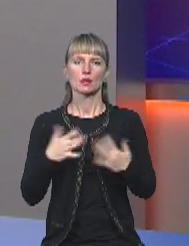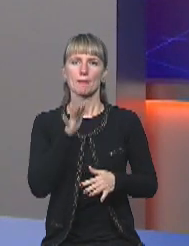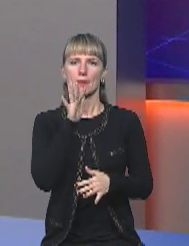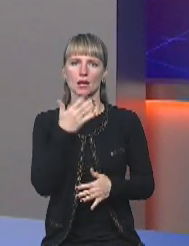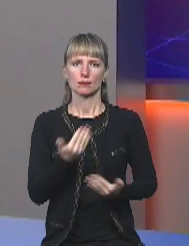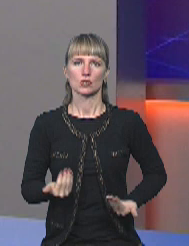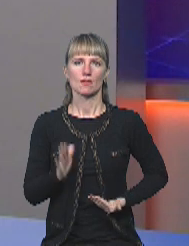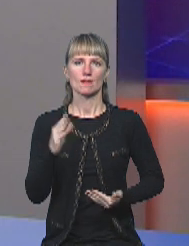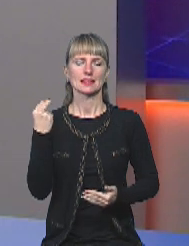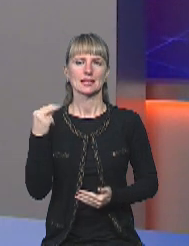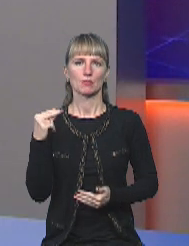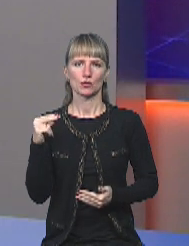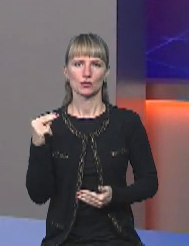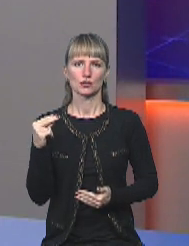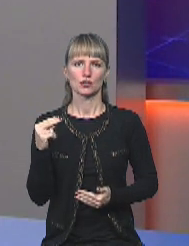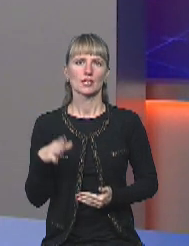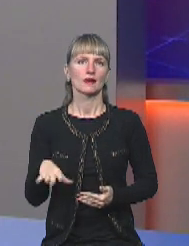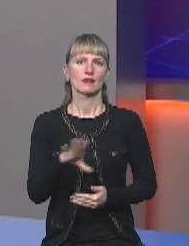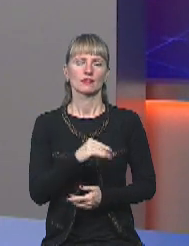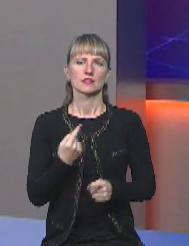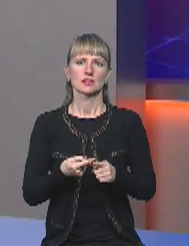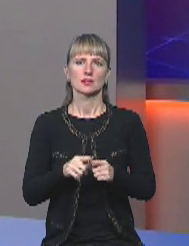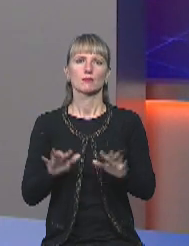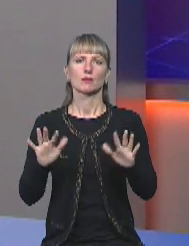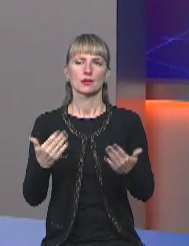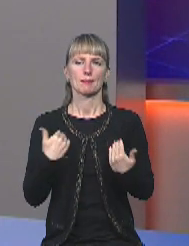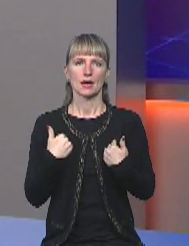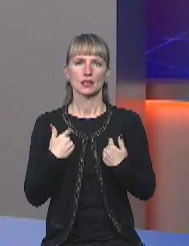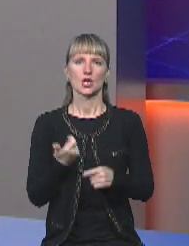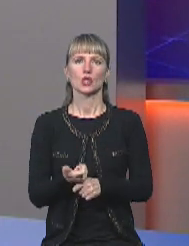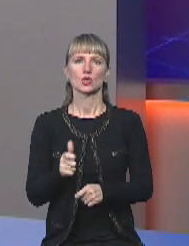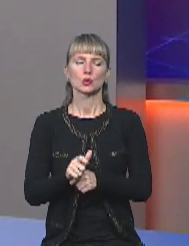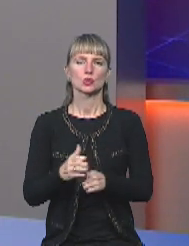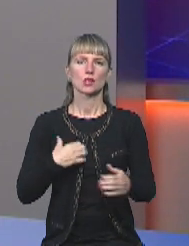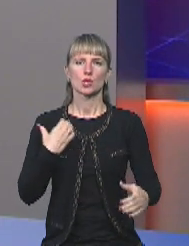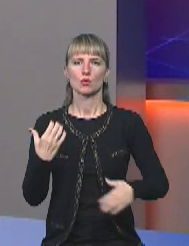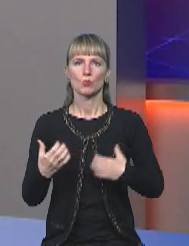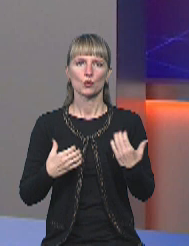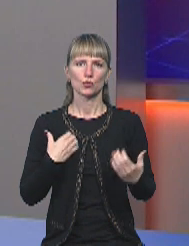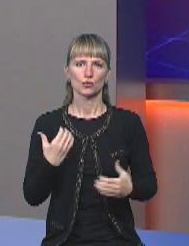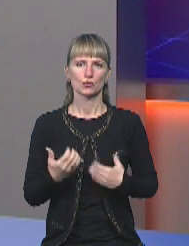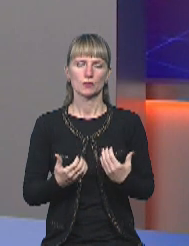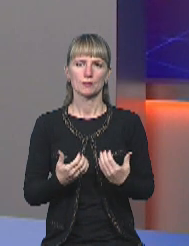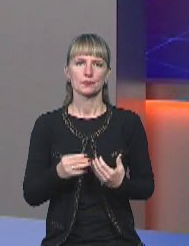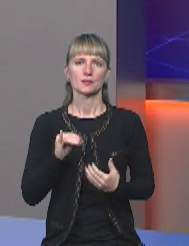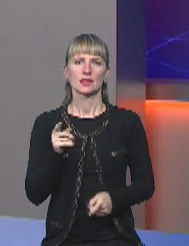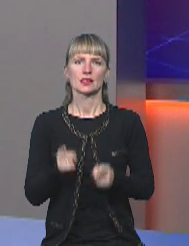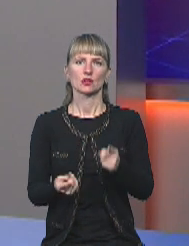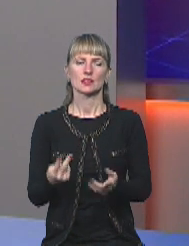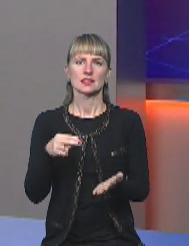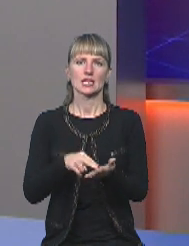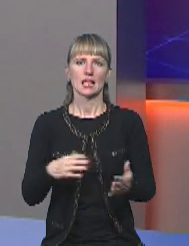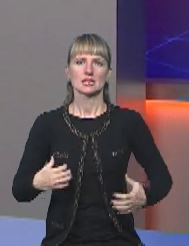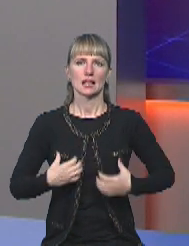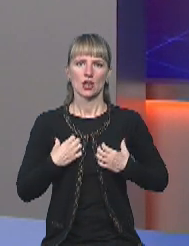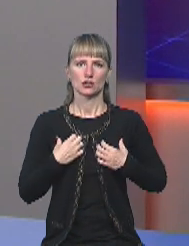5 років проживаю в Запоріжжі, але всі ці події навіть мене дуже-дуже турбують. І іноді стає